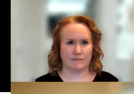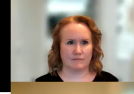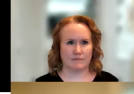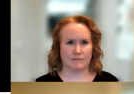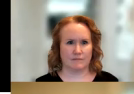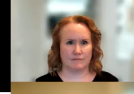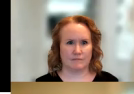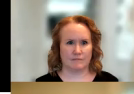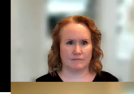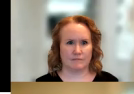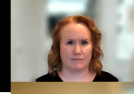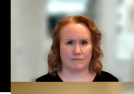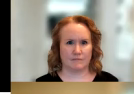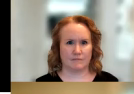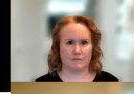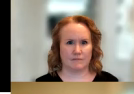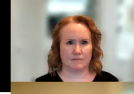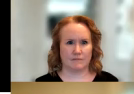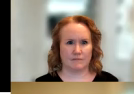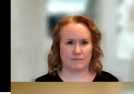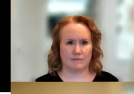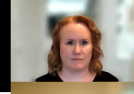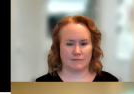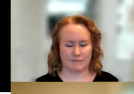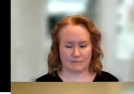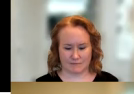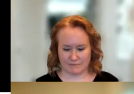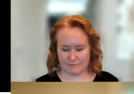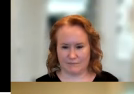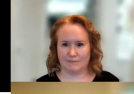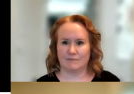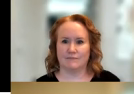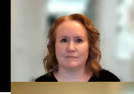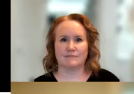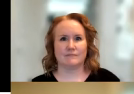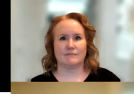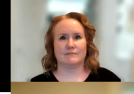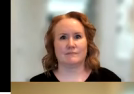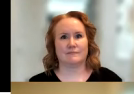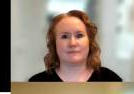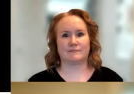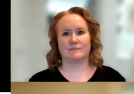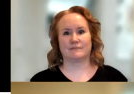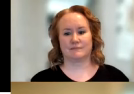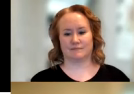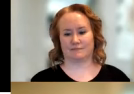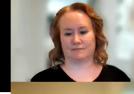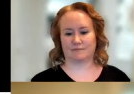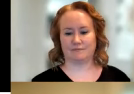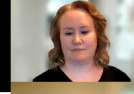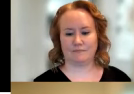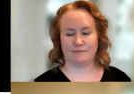vi hoppe videre. Da skal vi bevege oss ut av det som har vært